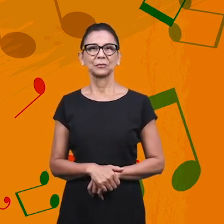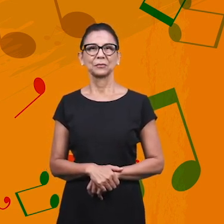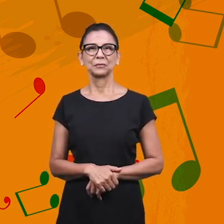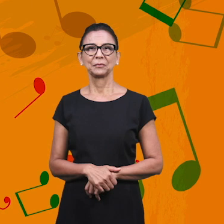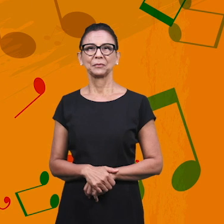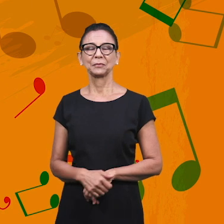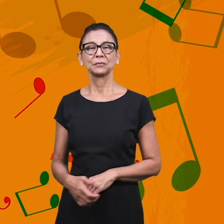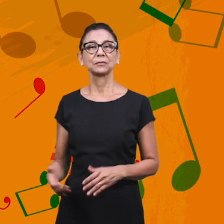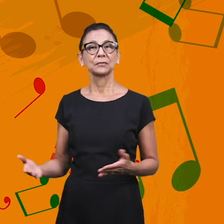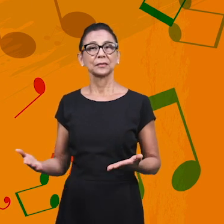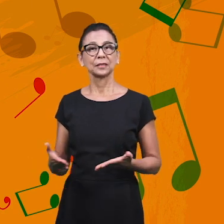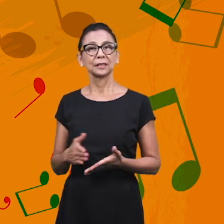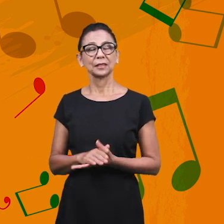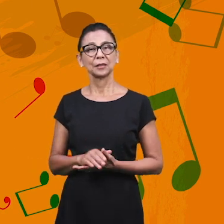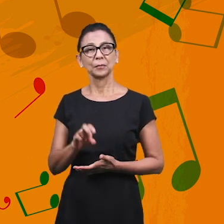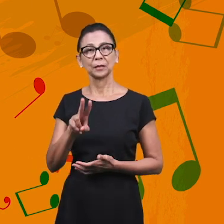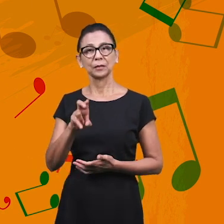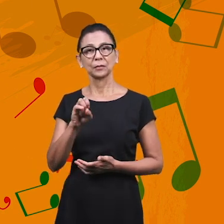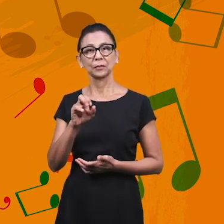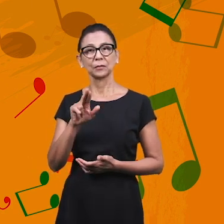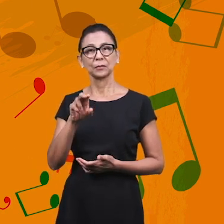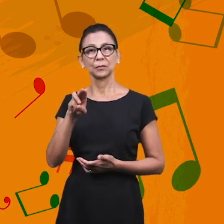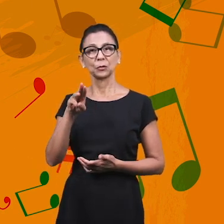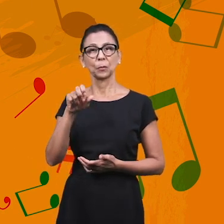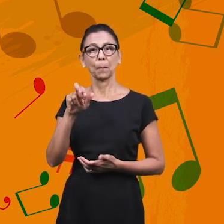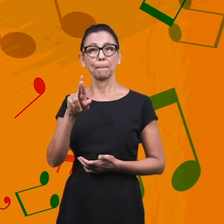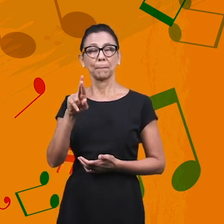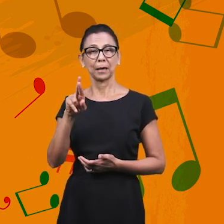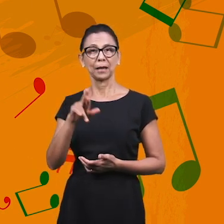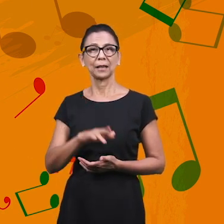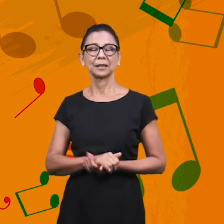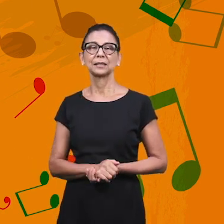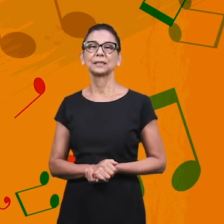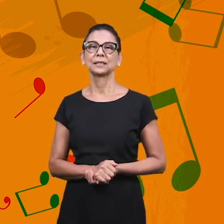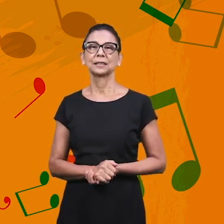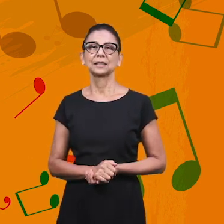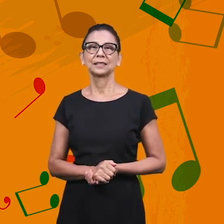Vilmar Filho, c'est un adolescent de Fortaleza, Ceará.